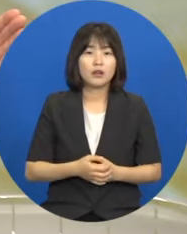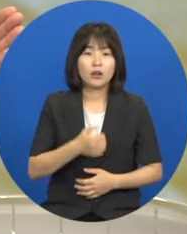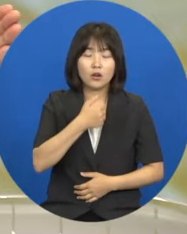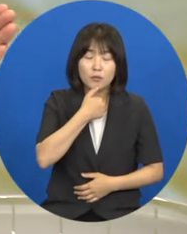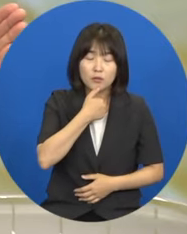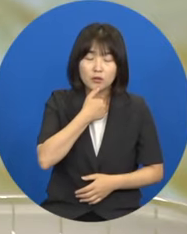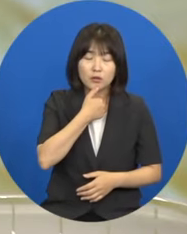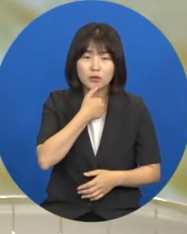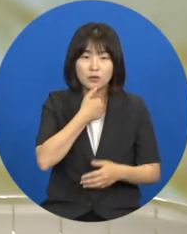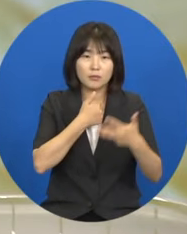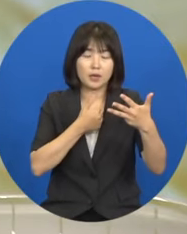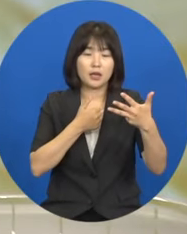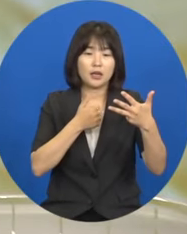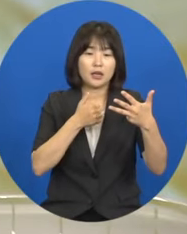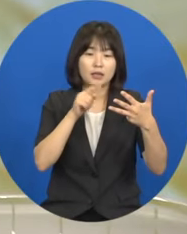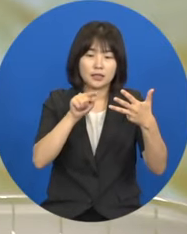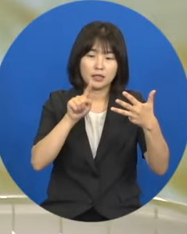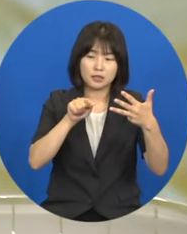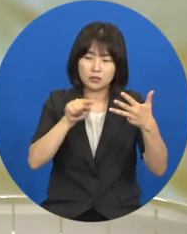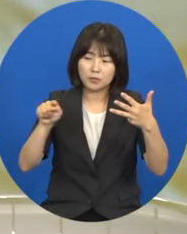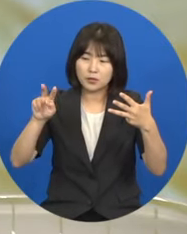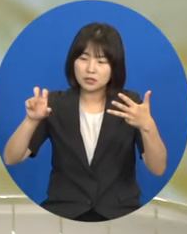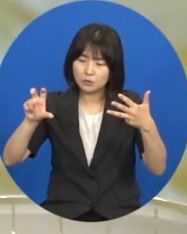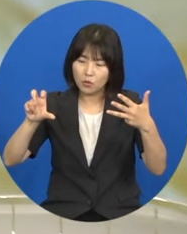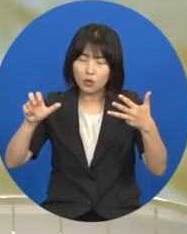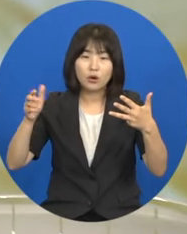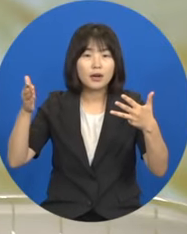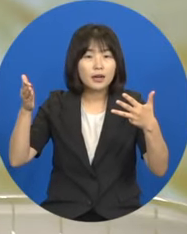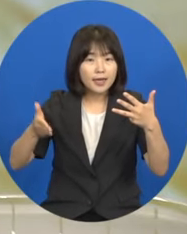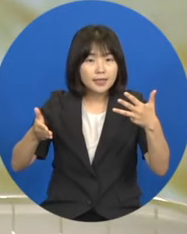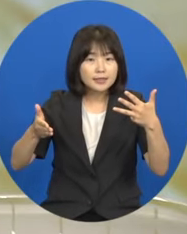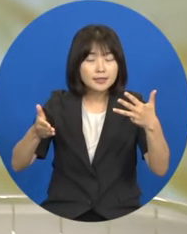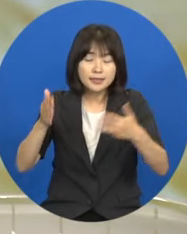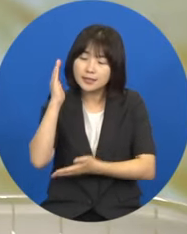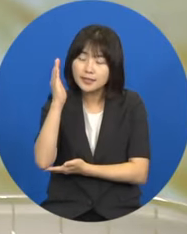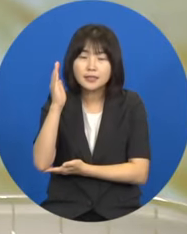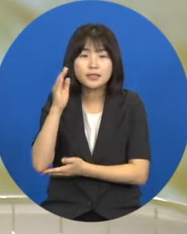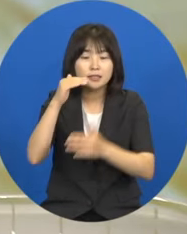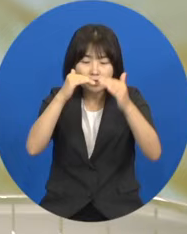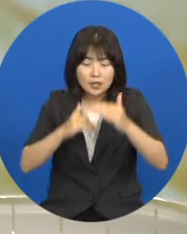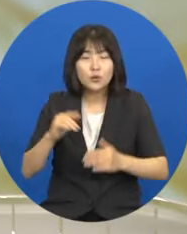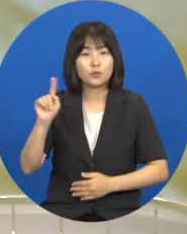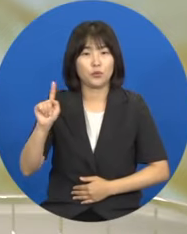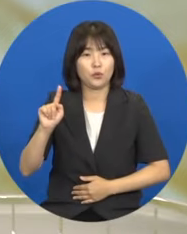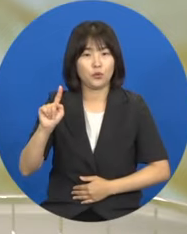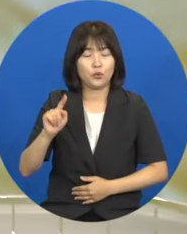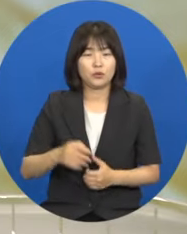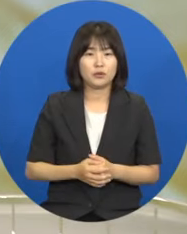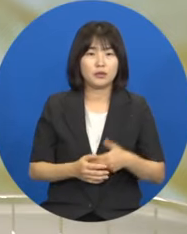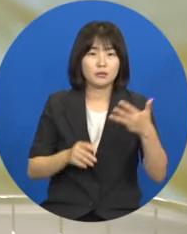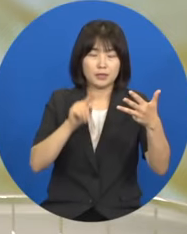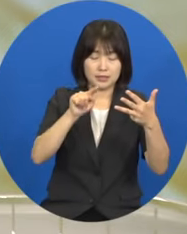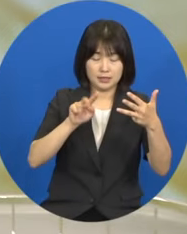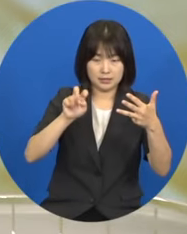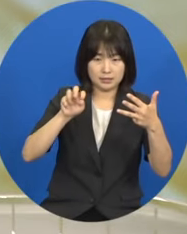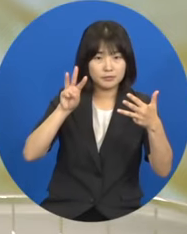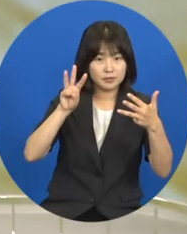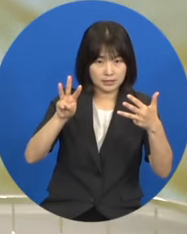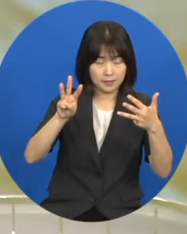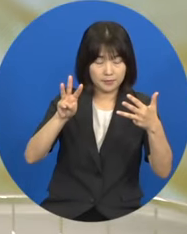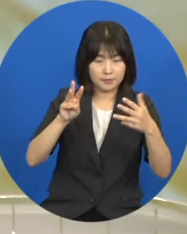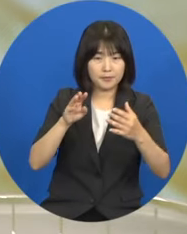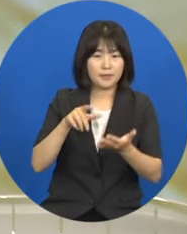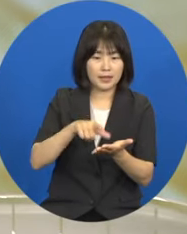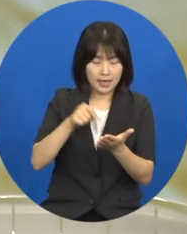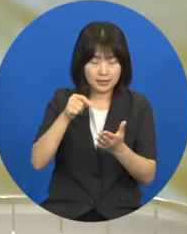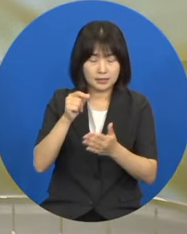1절부터 25절까지 어떤 이야기 한 걸까? 8장 23절이 그 핵심의